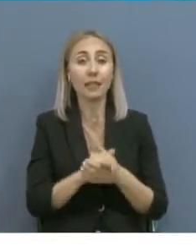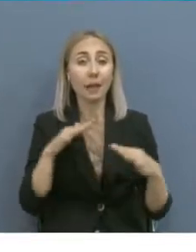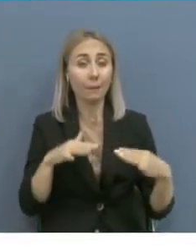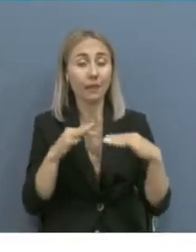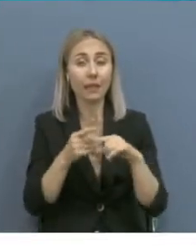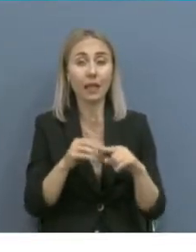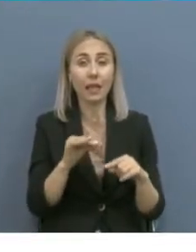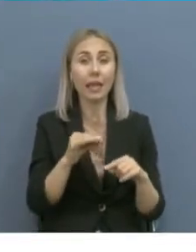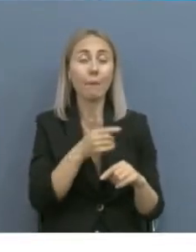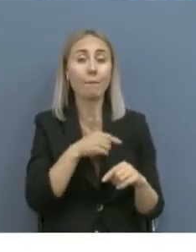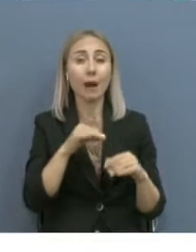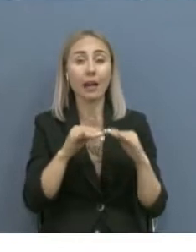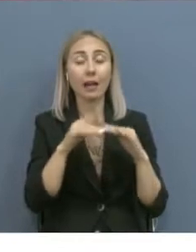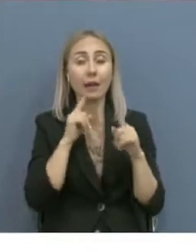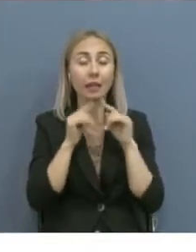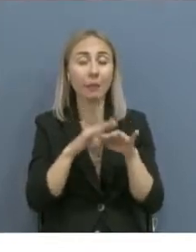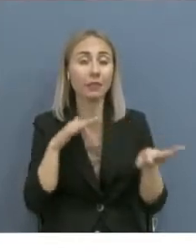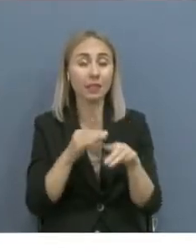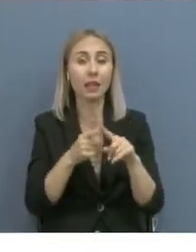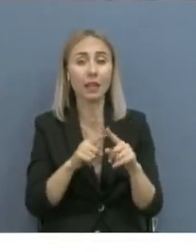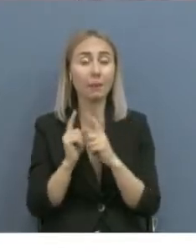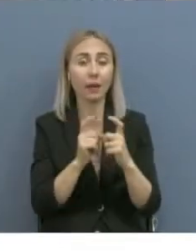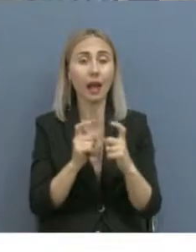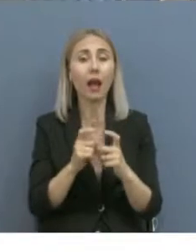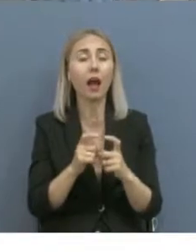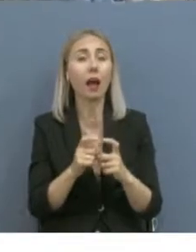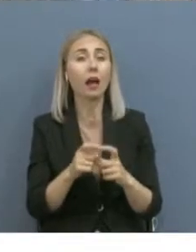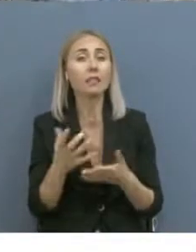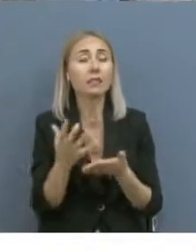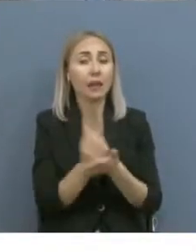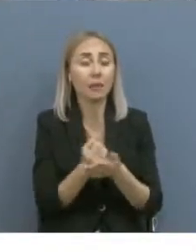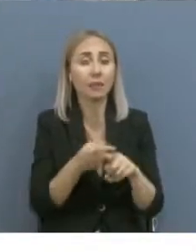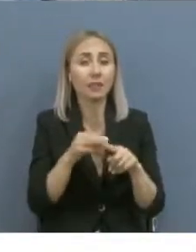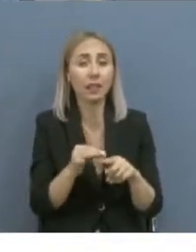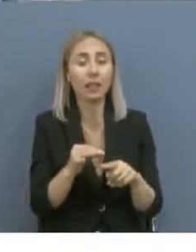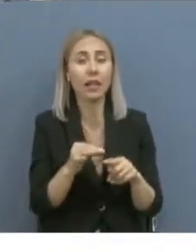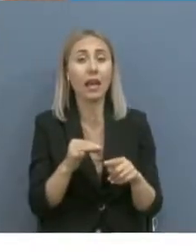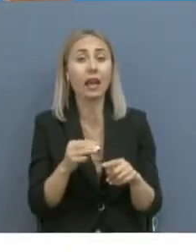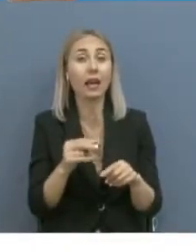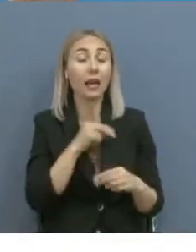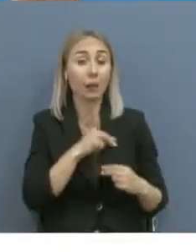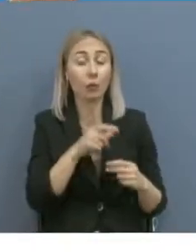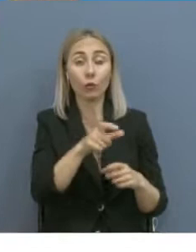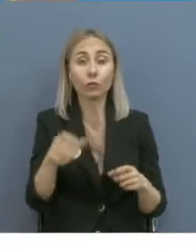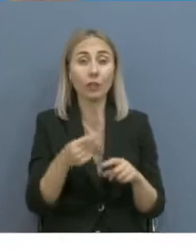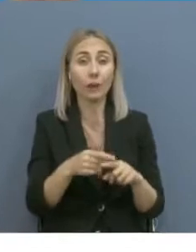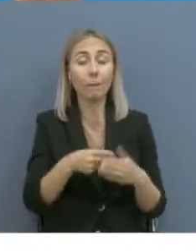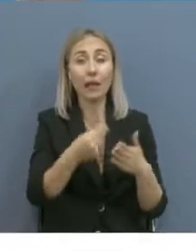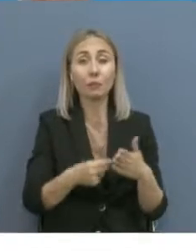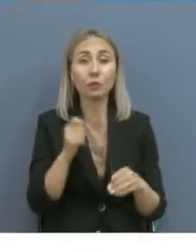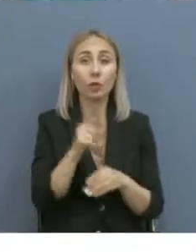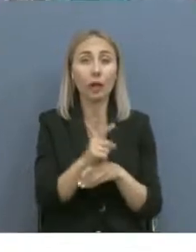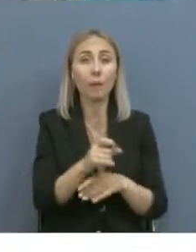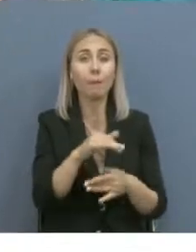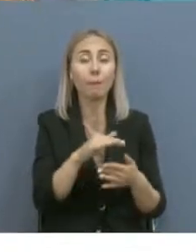заңдар қабылданды. Президенттік кадрлық резерв жасақталып, білікті жастардың білімін дұрыс пайдалануға мүмкіндік жасалды. Несиесін төлей алмай